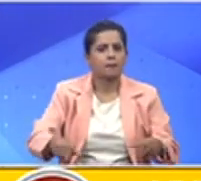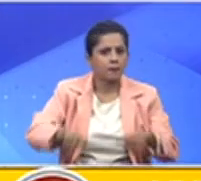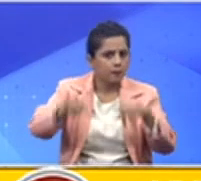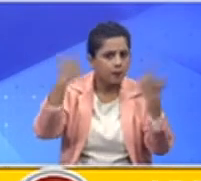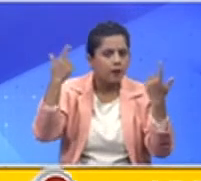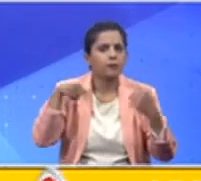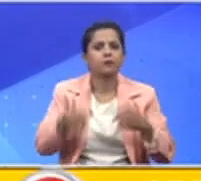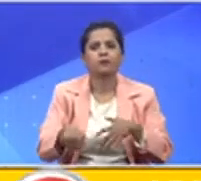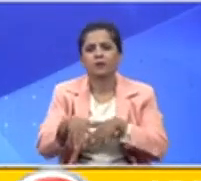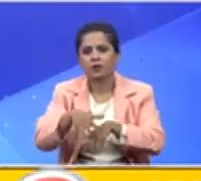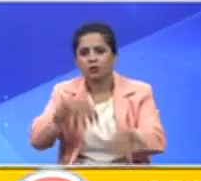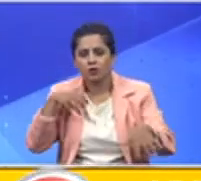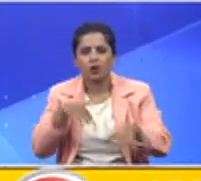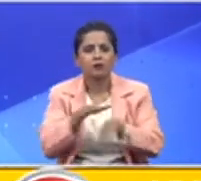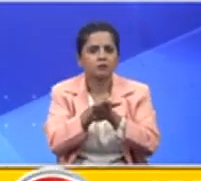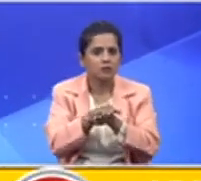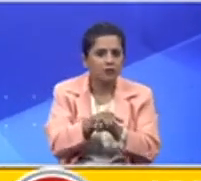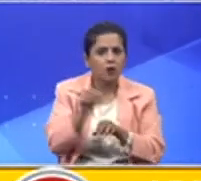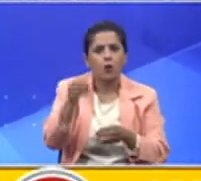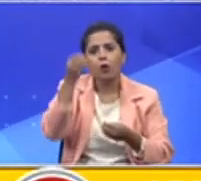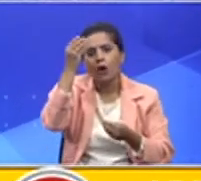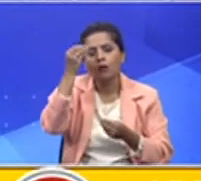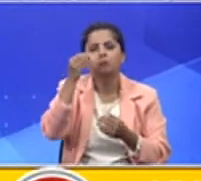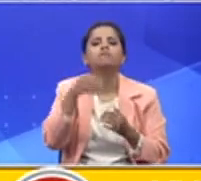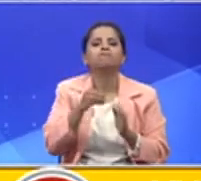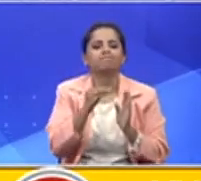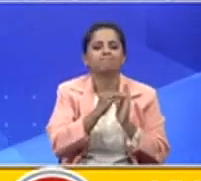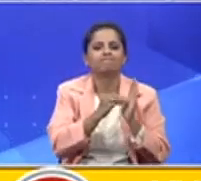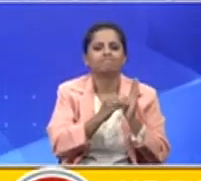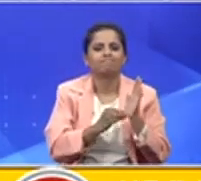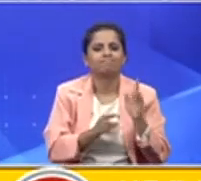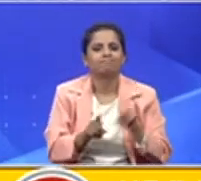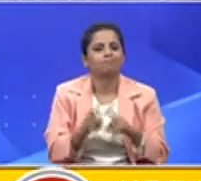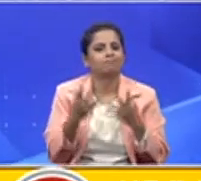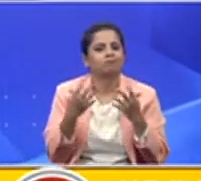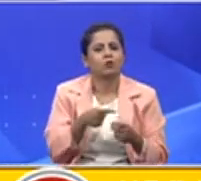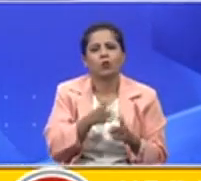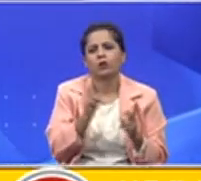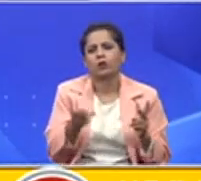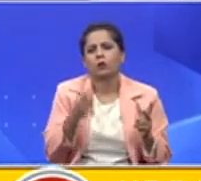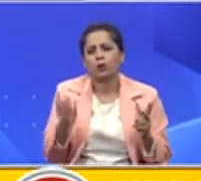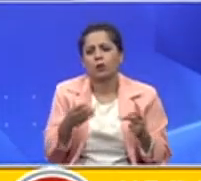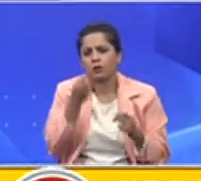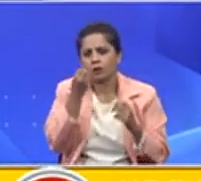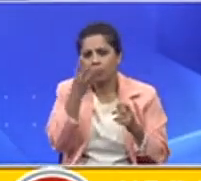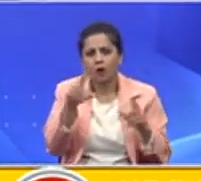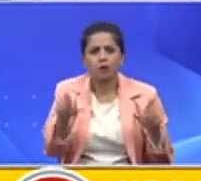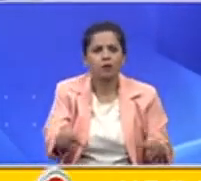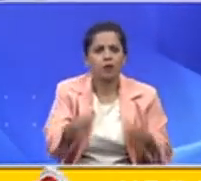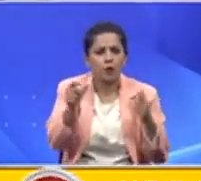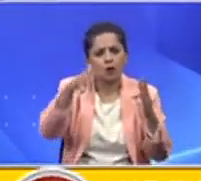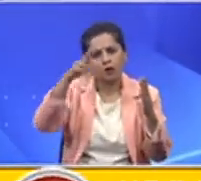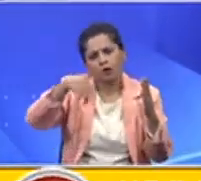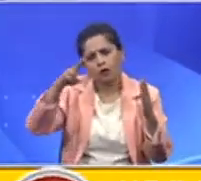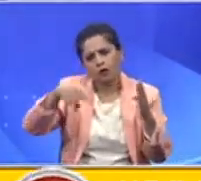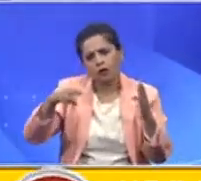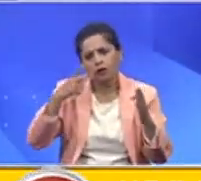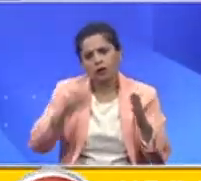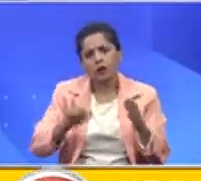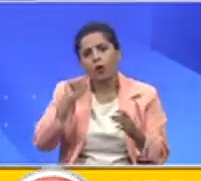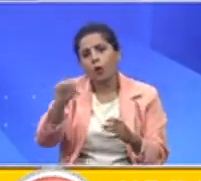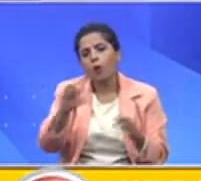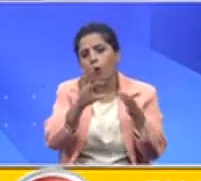पौंधों और जीव जनतों की जानकारी को समरक्षित करेंगे, वो अलग-अलग फ्लोरा और फोना की painting बना कर